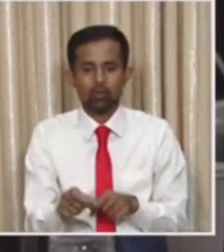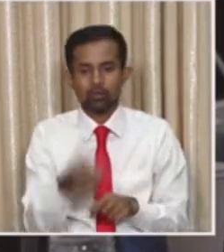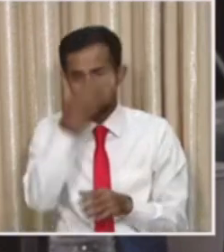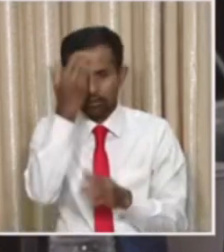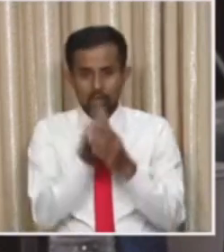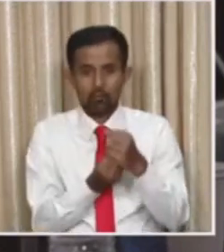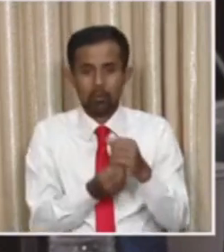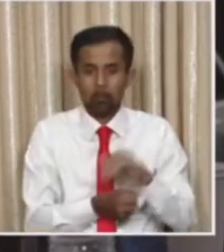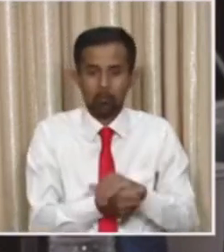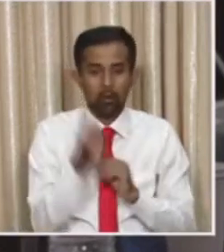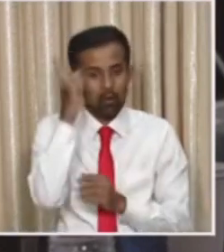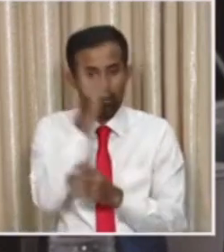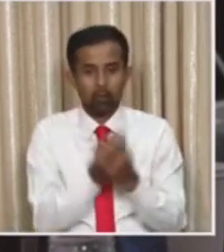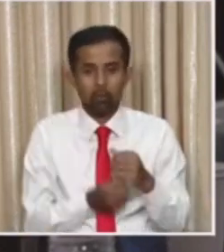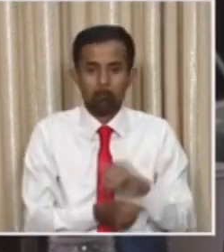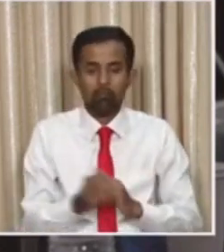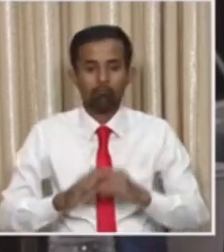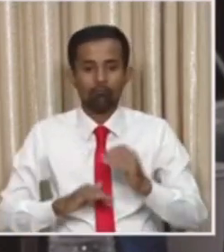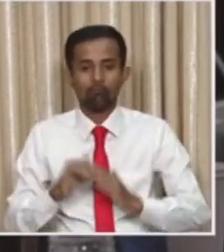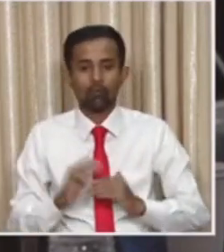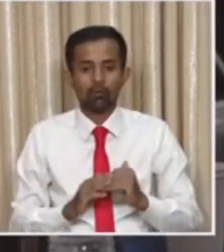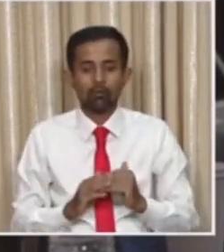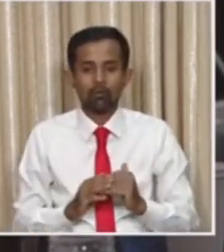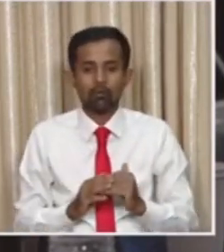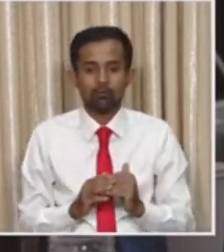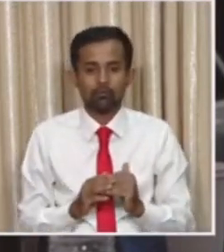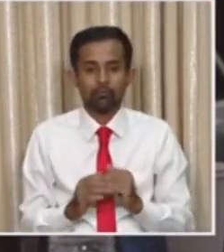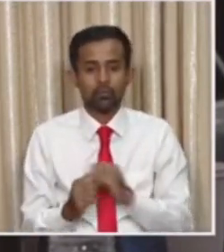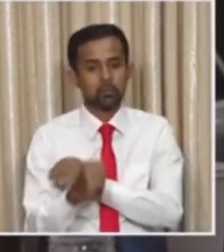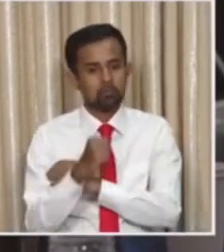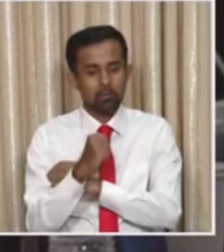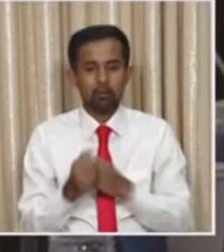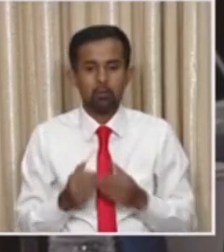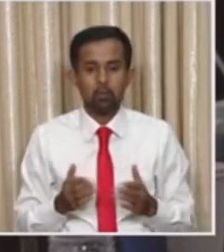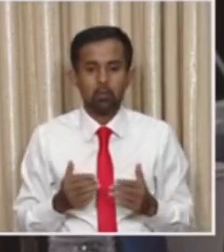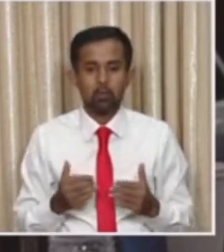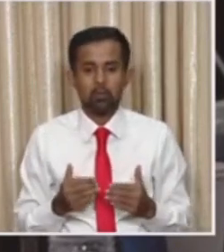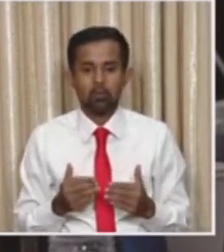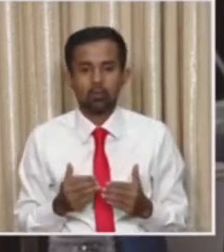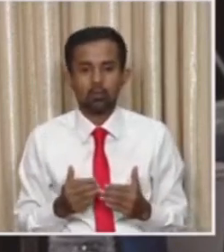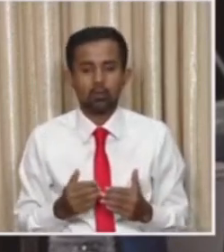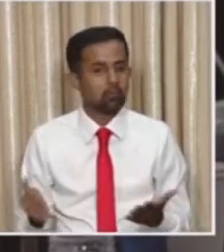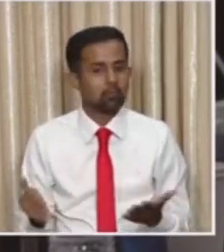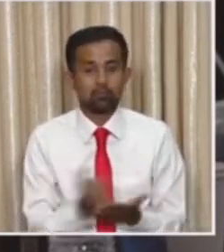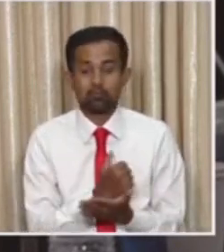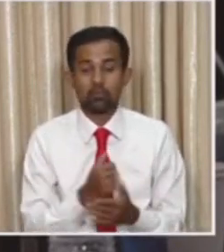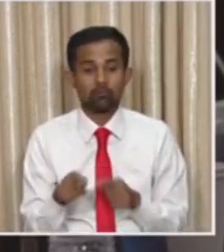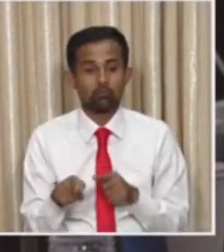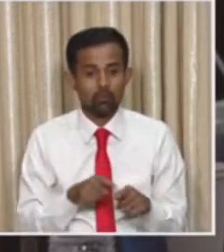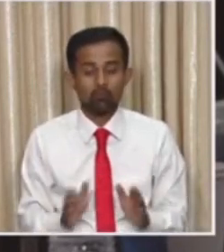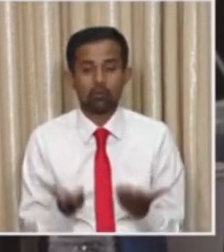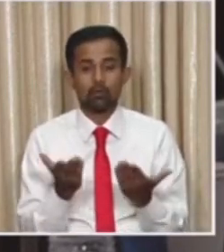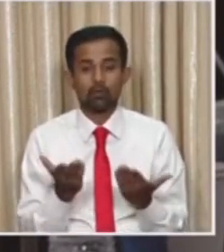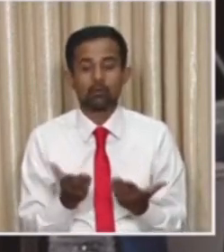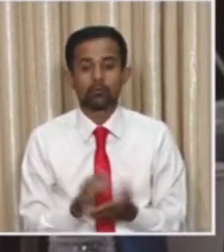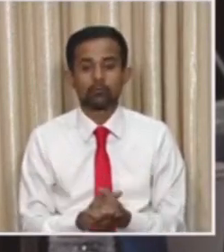பயன்படுத்தி உங்களுக்குள்ளே அதிகார போட்டியை ஏற்படுத்தி இந்த நாட்டை மேலும் மேலும் ஒரு சீரழிவு நிலைமைக்கு இட்டுச் செல்லுவதோடு இந்த பிராந்திய